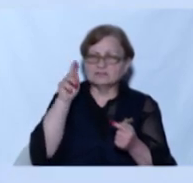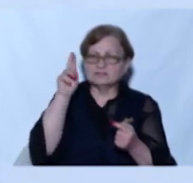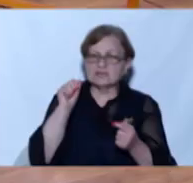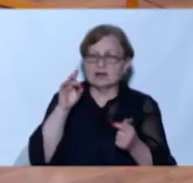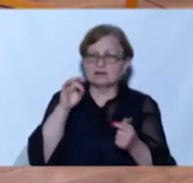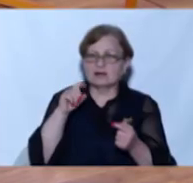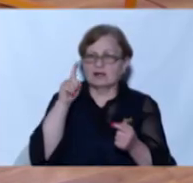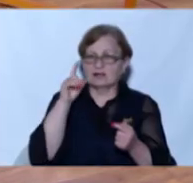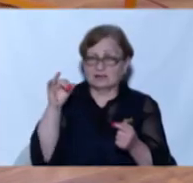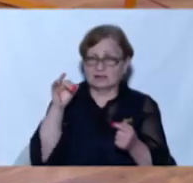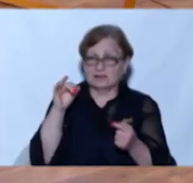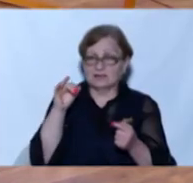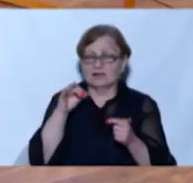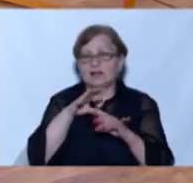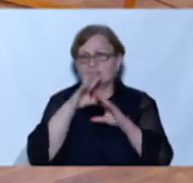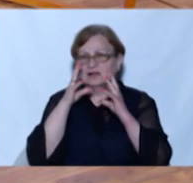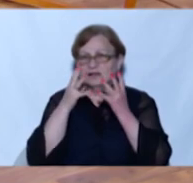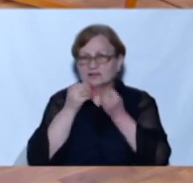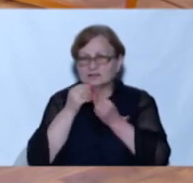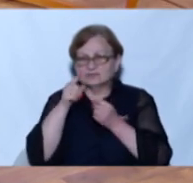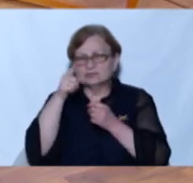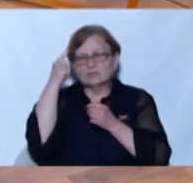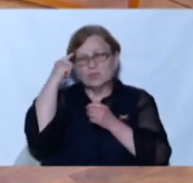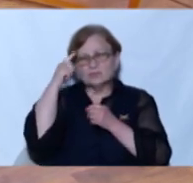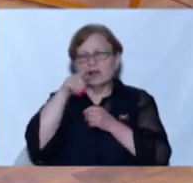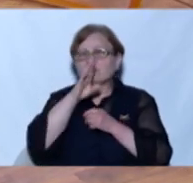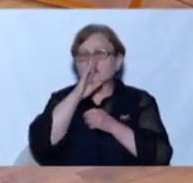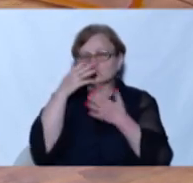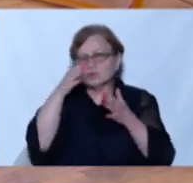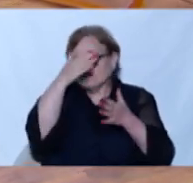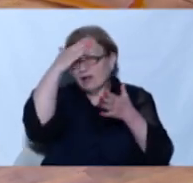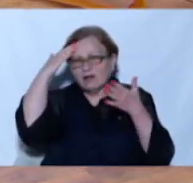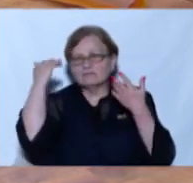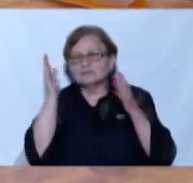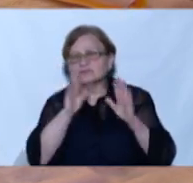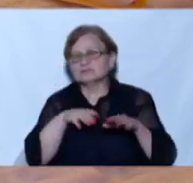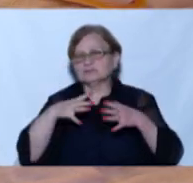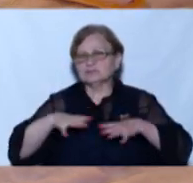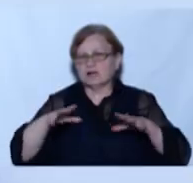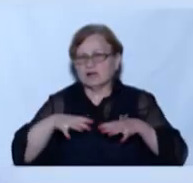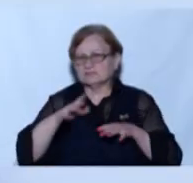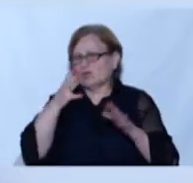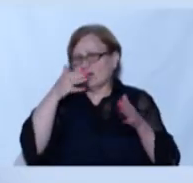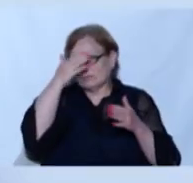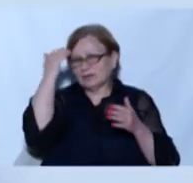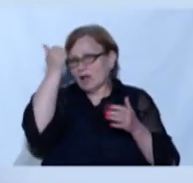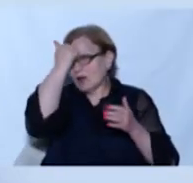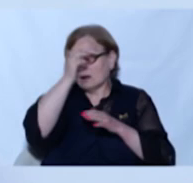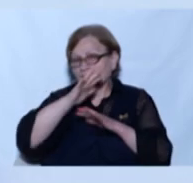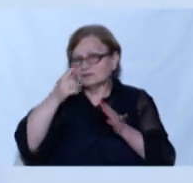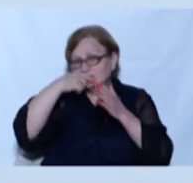საქართველოა. ხო სულ გგონია რომ ამოირეცხა გულიდან არახსოვს, კვაწარახში